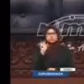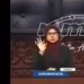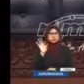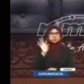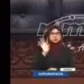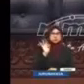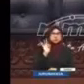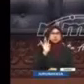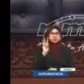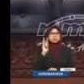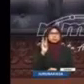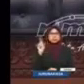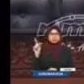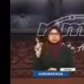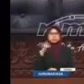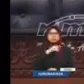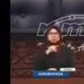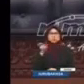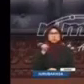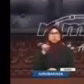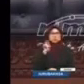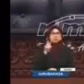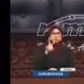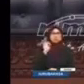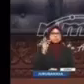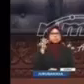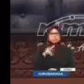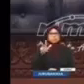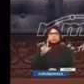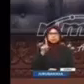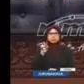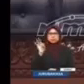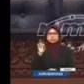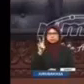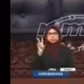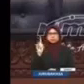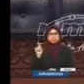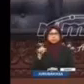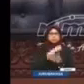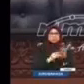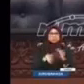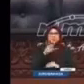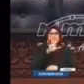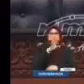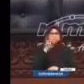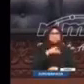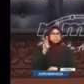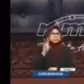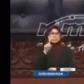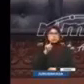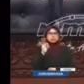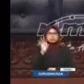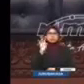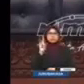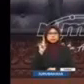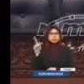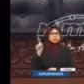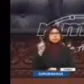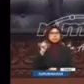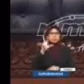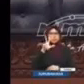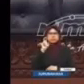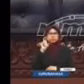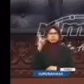sehingga 19 match tahun 1971 sidang kedua pada lima Juli 1971 sehingga